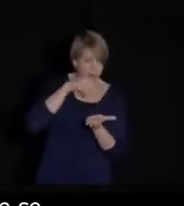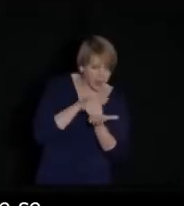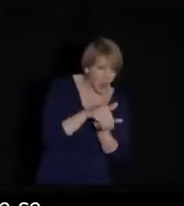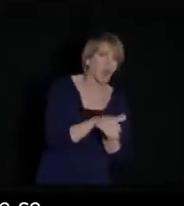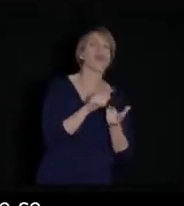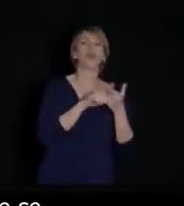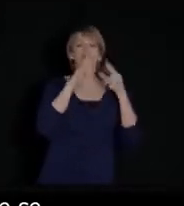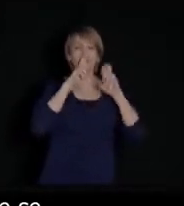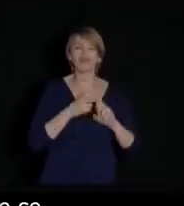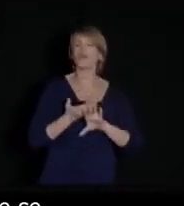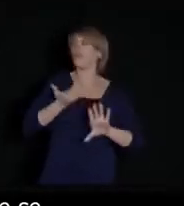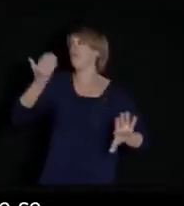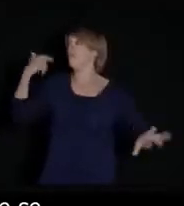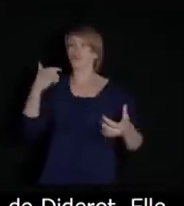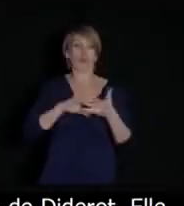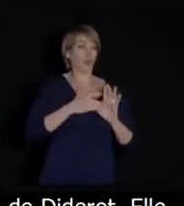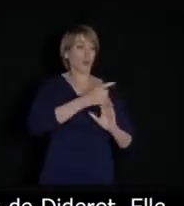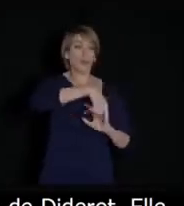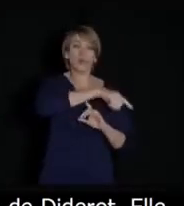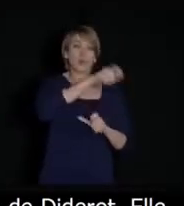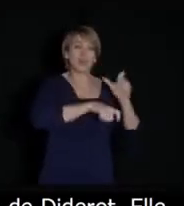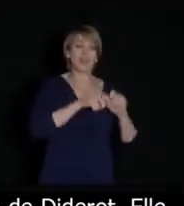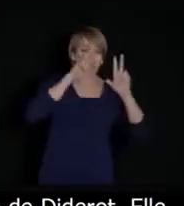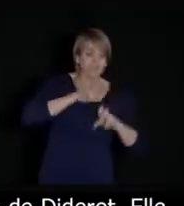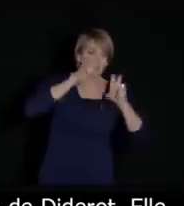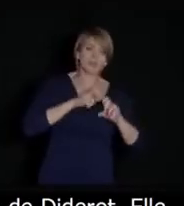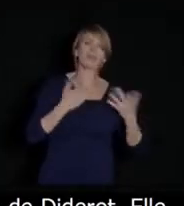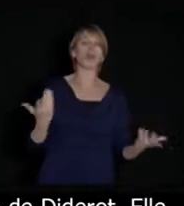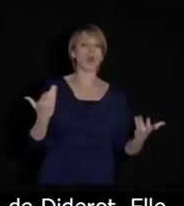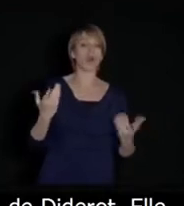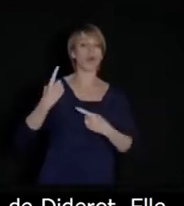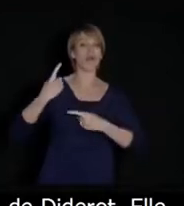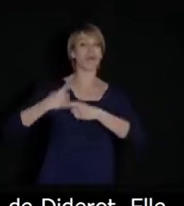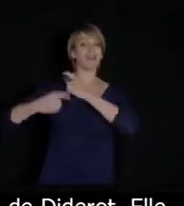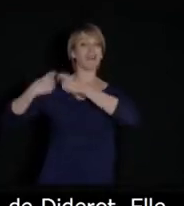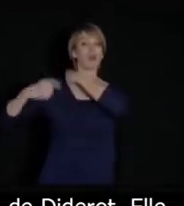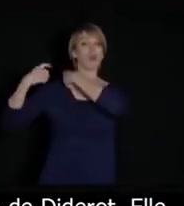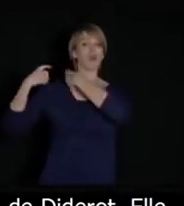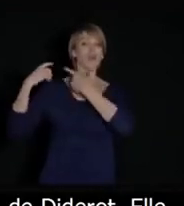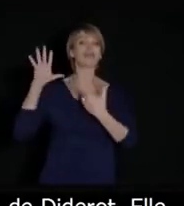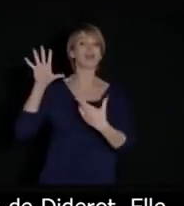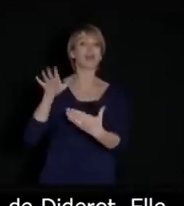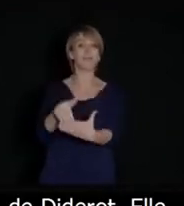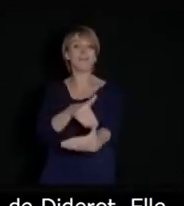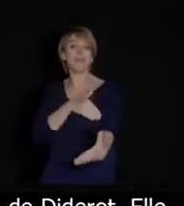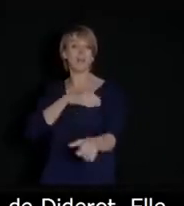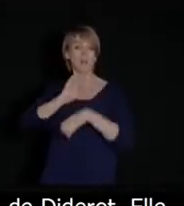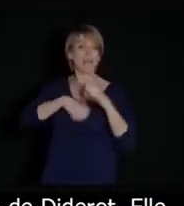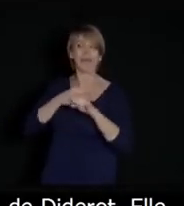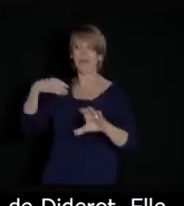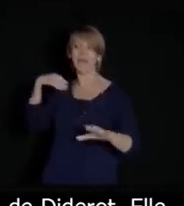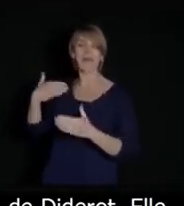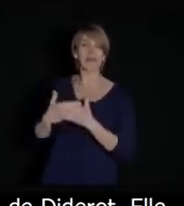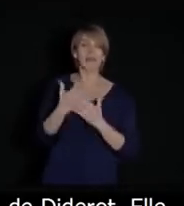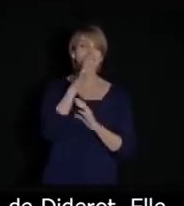aux sciences les plus dures, comme on dit, des archéologues, des paléologues, des anthropologues, et ils ont étudié, tenez-vous bien, l'histoire